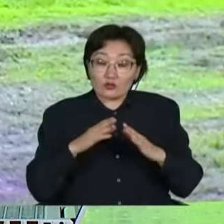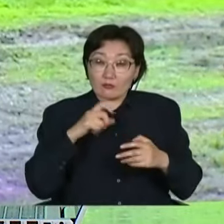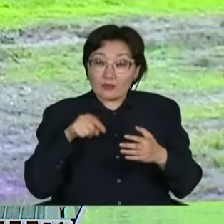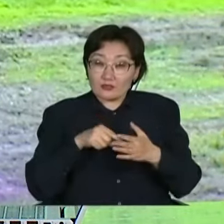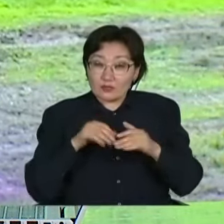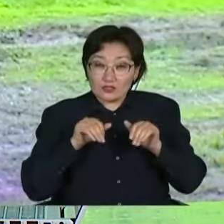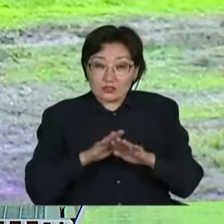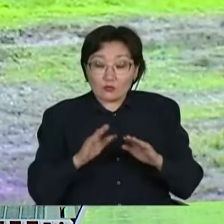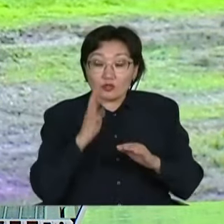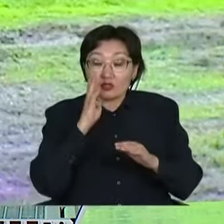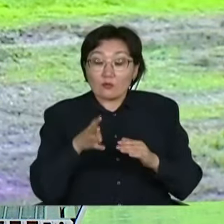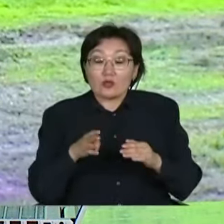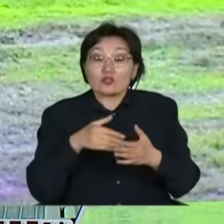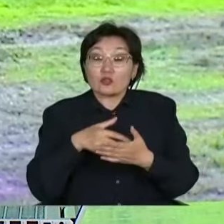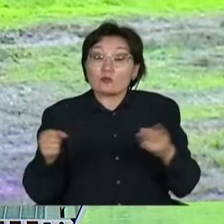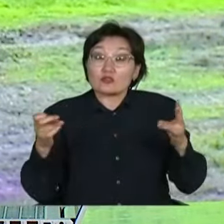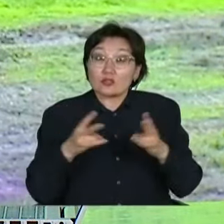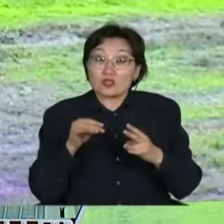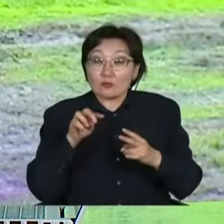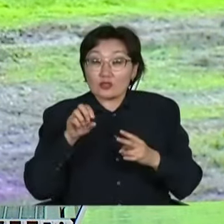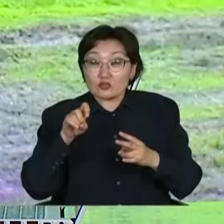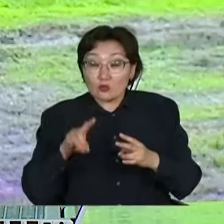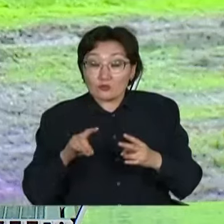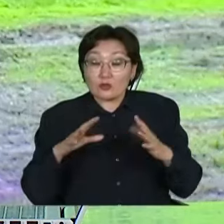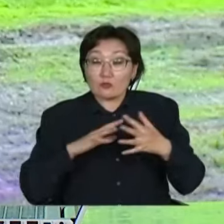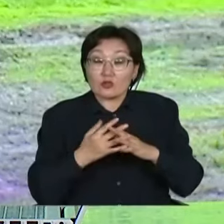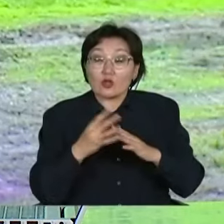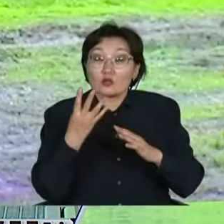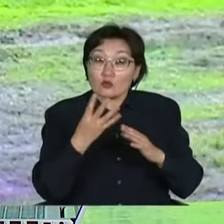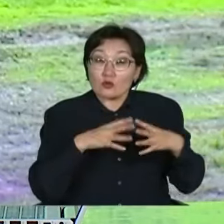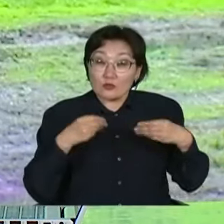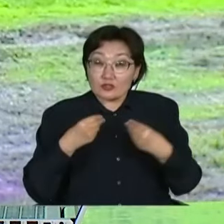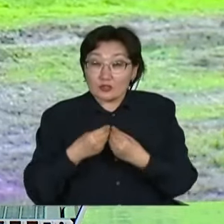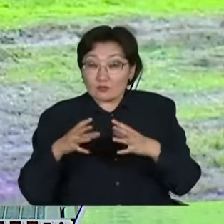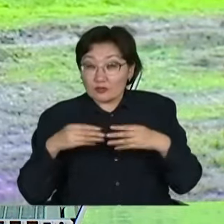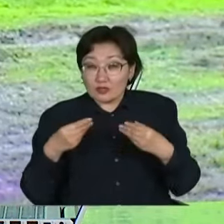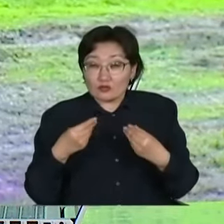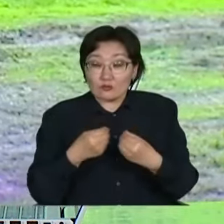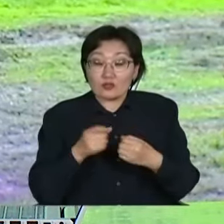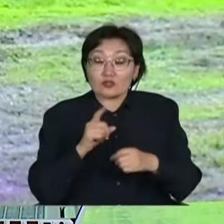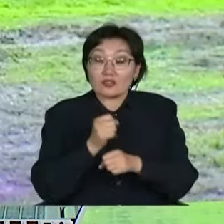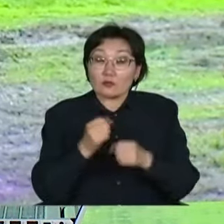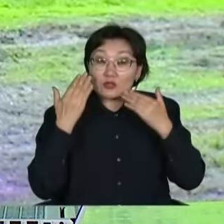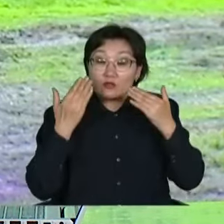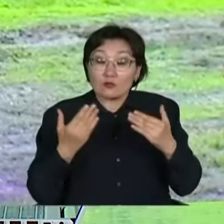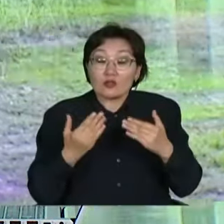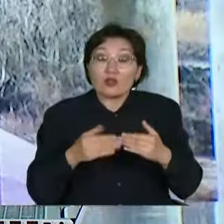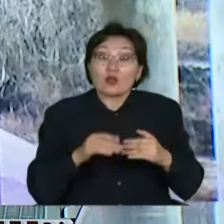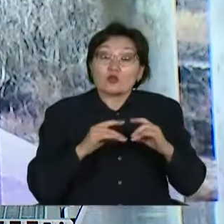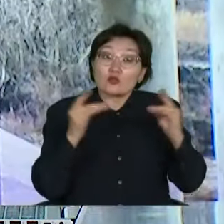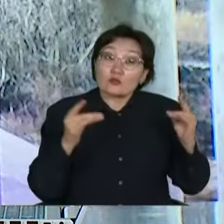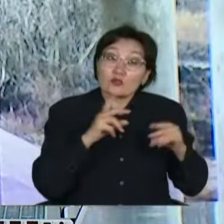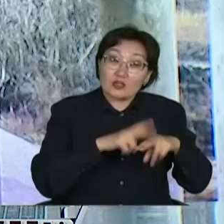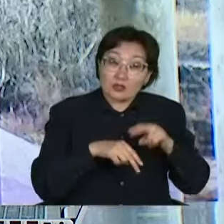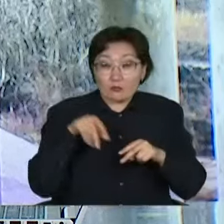емес. 4 жыл бұрын сүрілуі тиіс Жібек жол ауылындағы 4 шаңырақ дәрменсіздің күнін кешіп отыр. Тұрғындар бір жағынан көпір салынып,